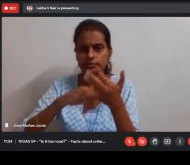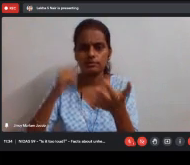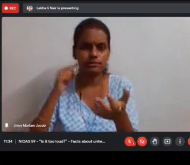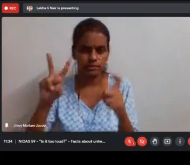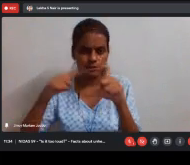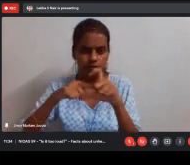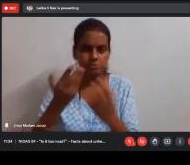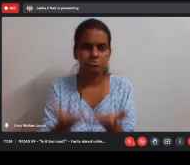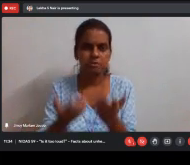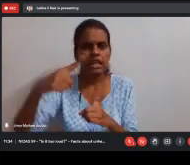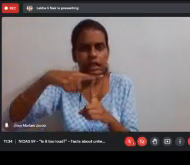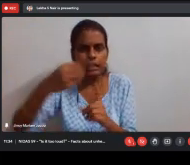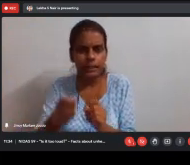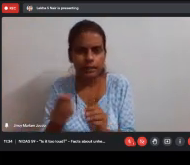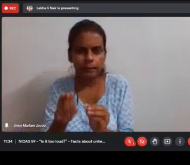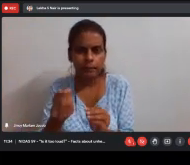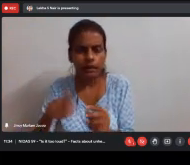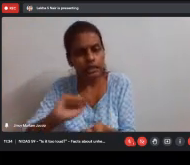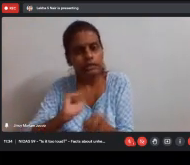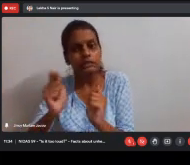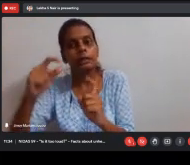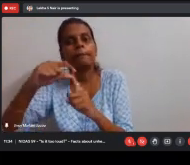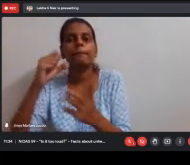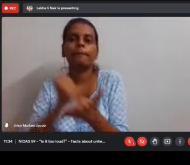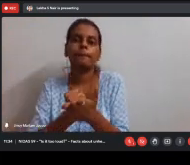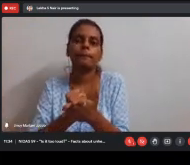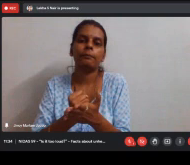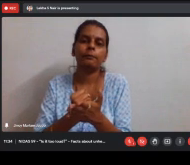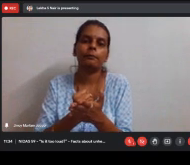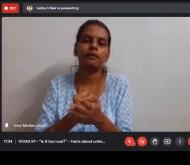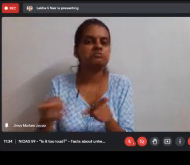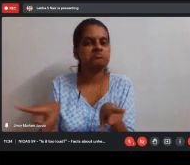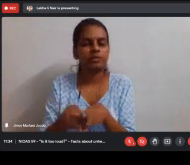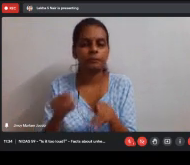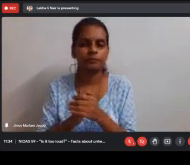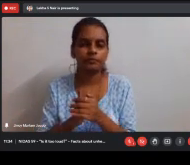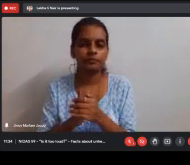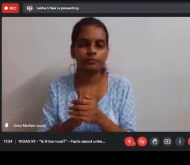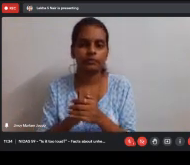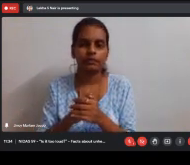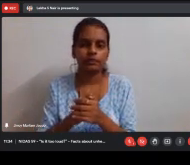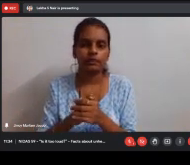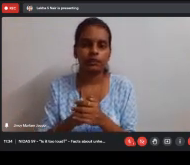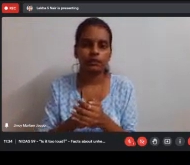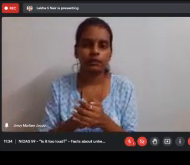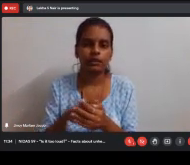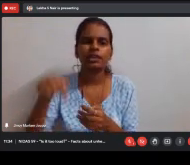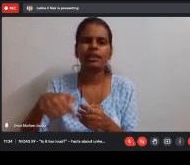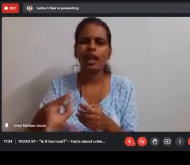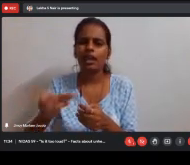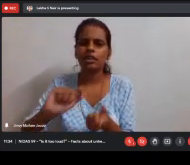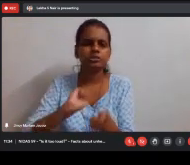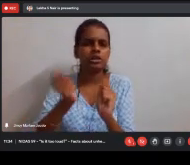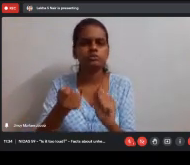എക്സ്പോഷർ ആണെന്നുണ്ടെങ്കിൽ പതിയെ പതിയെയാണ് ആ ഒരു ശബ്ദത്തിന്റെ കേൾവിക്കുറവ് സംഭവിക്കുന്നത്. ഗ്രാജുവലാണ്, എന്നാൽ പ്രോഗ്രസീവ് ആണ്. പ്രോഗ്രസീവ് എന്ന് വെച്ച്